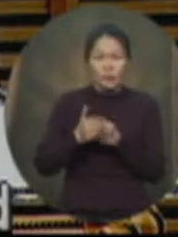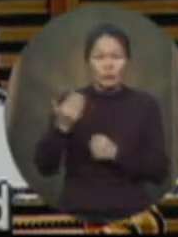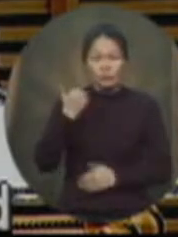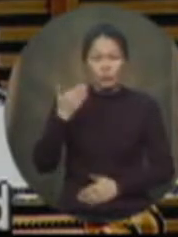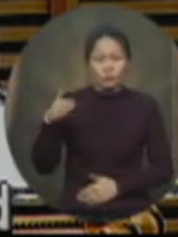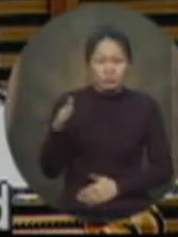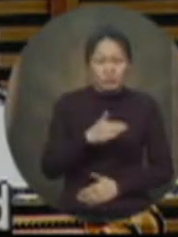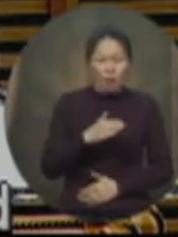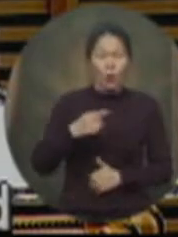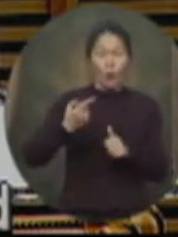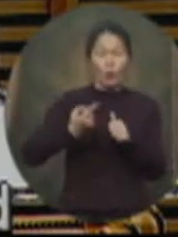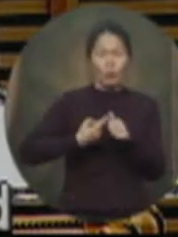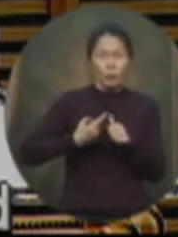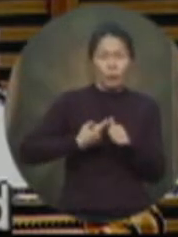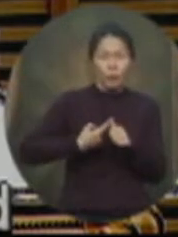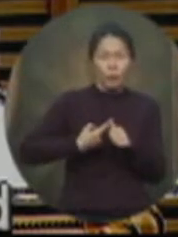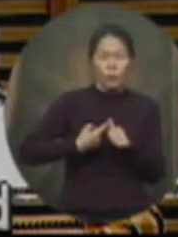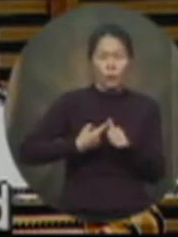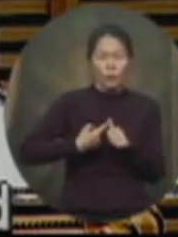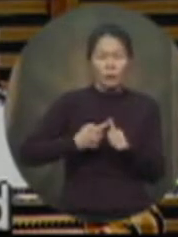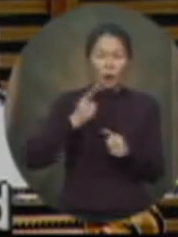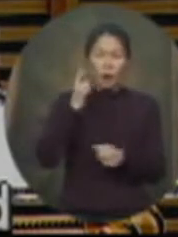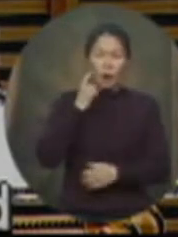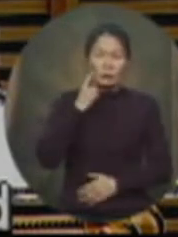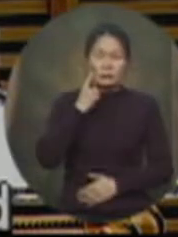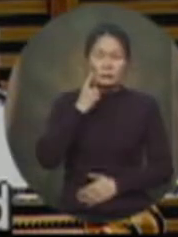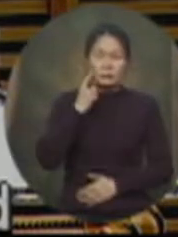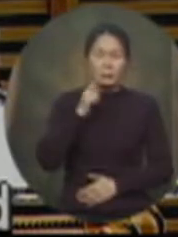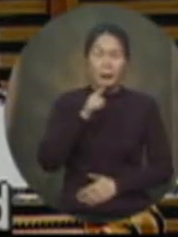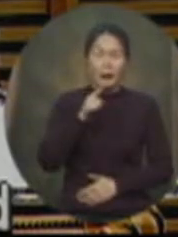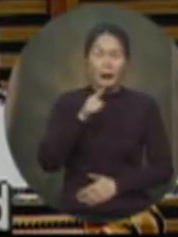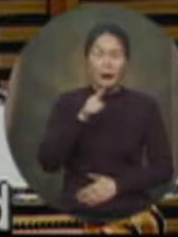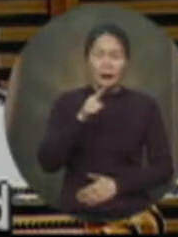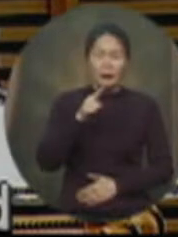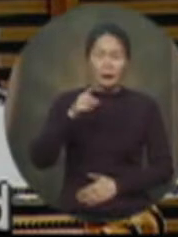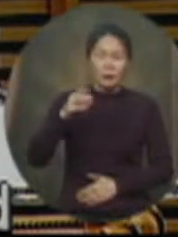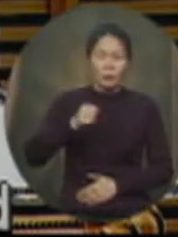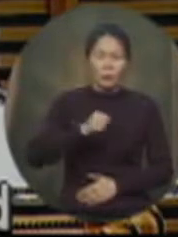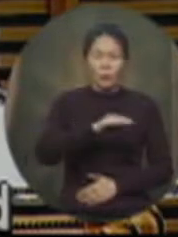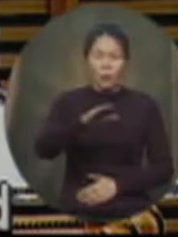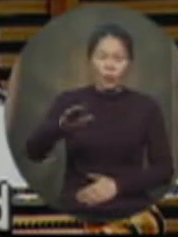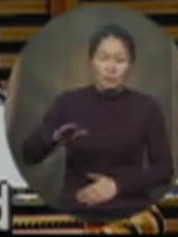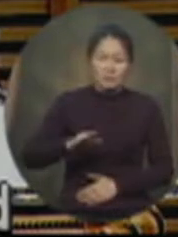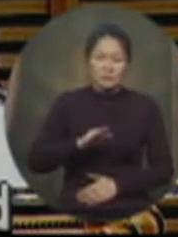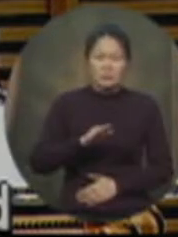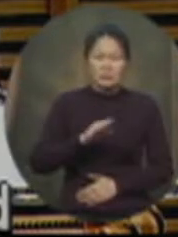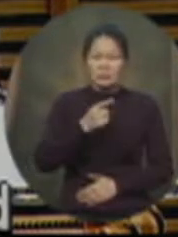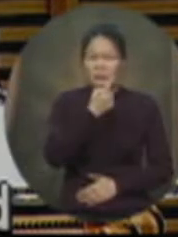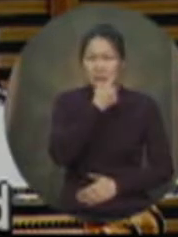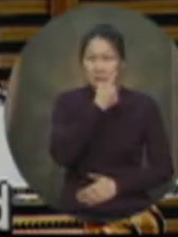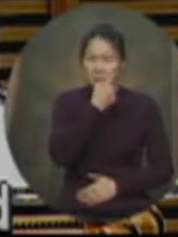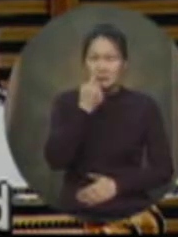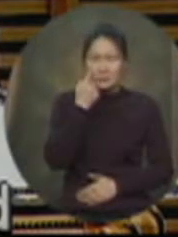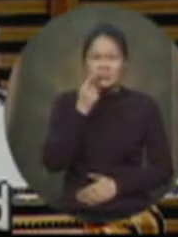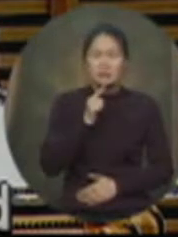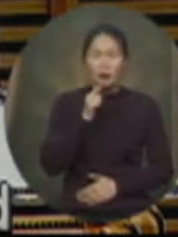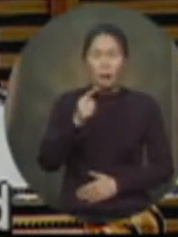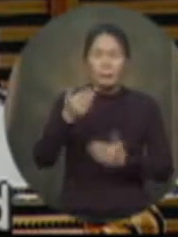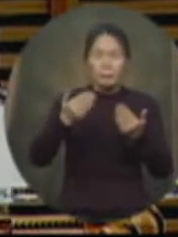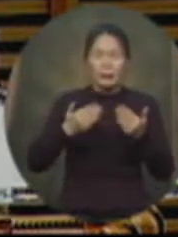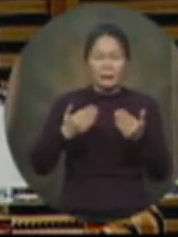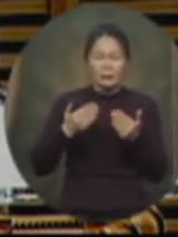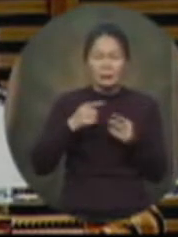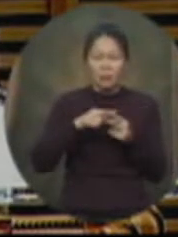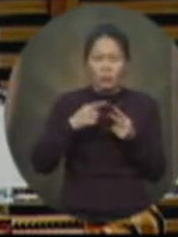누구로부터 욕을 듣고 또 거짓말로 여러분이 증류 증언을 받는 가든지 또는